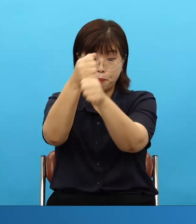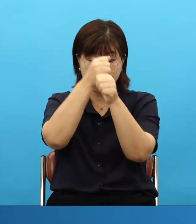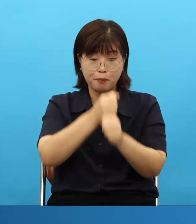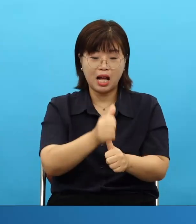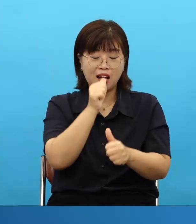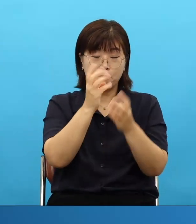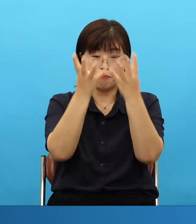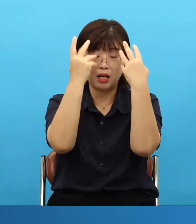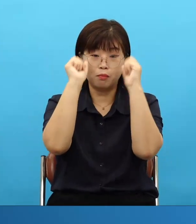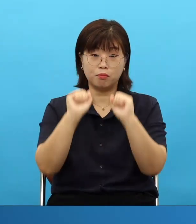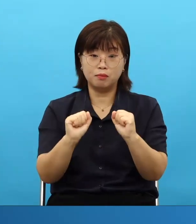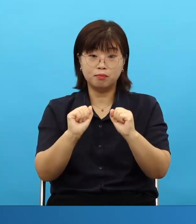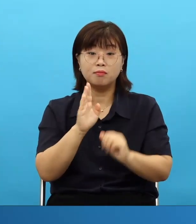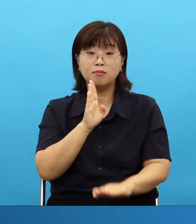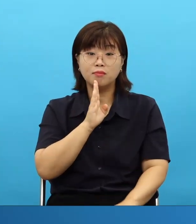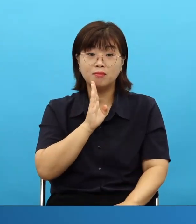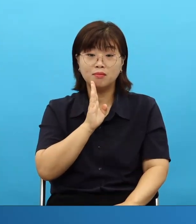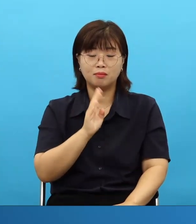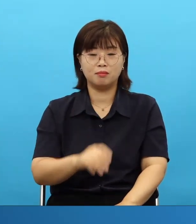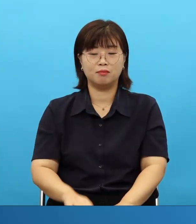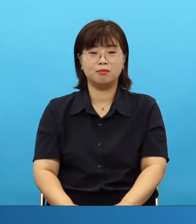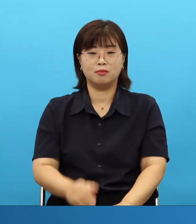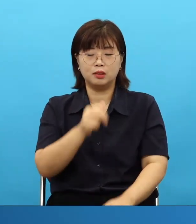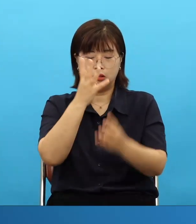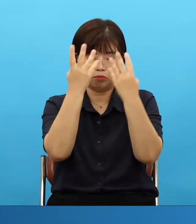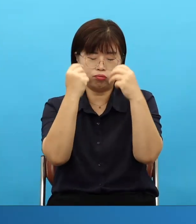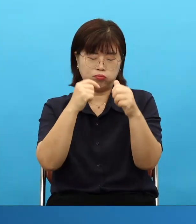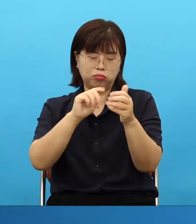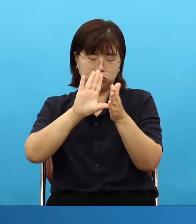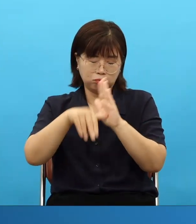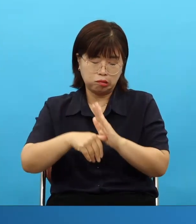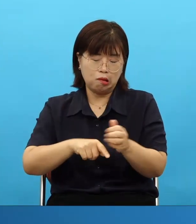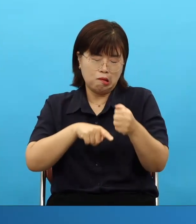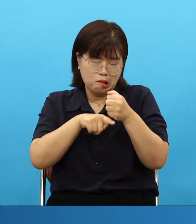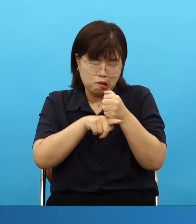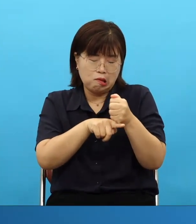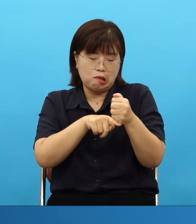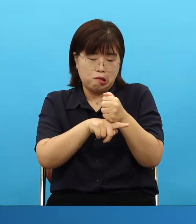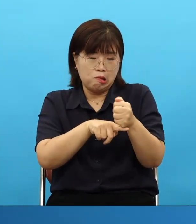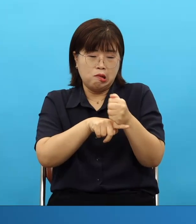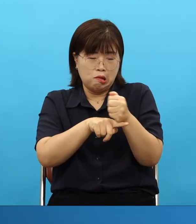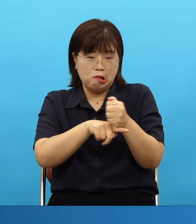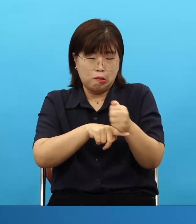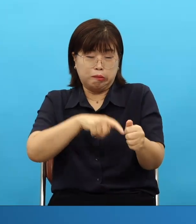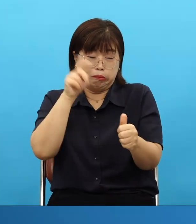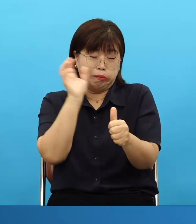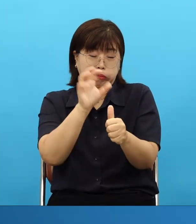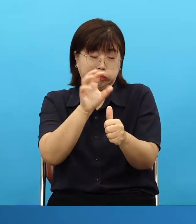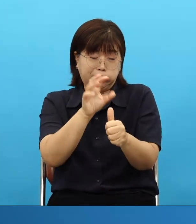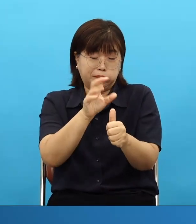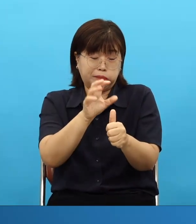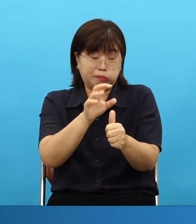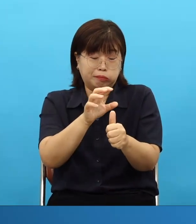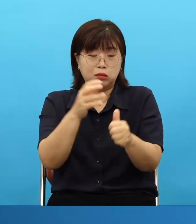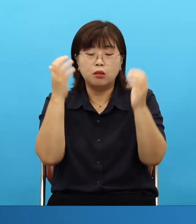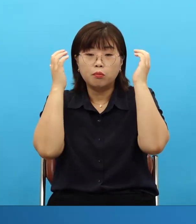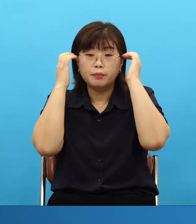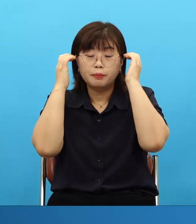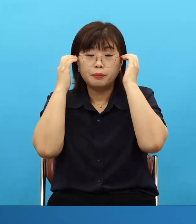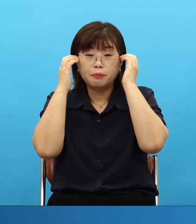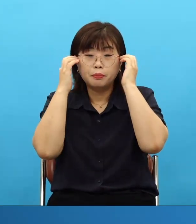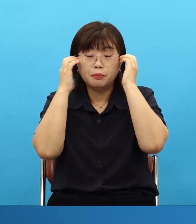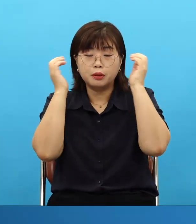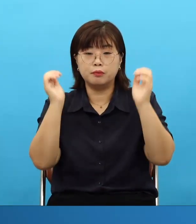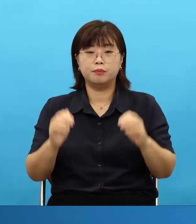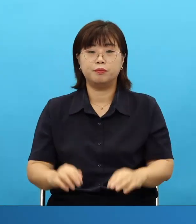they imprisoned him. 가두고 막 수많은 고문을 했단 말이에요. He was incarcerated and he was tortured and beaten. 고문을 했는데 감옥에서